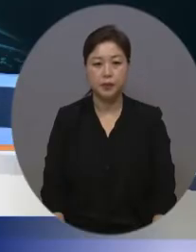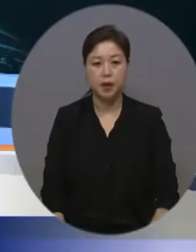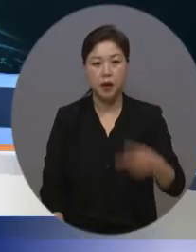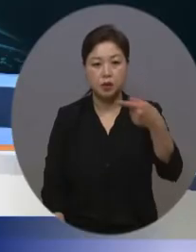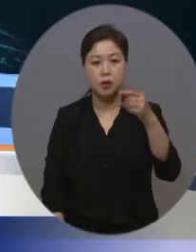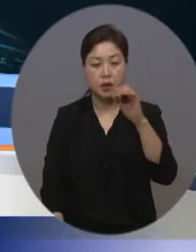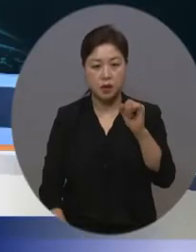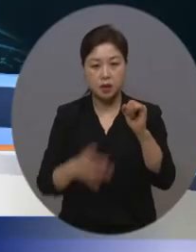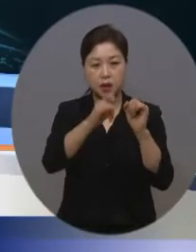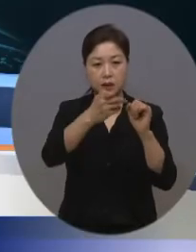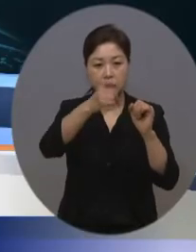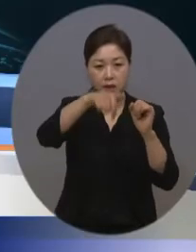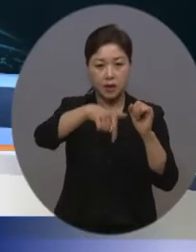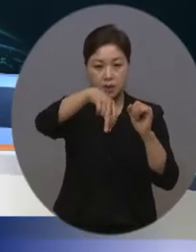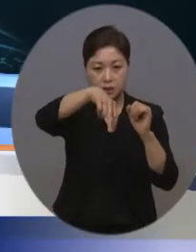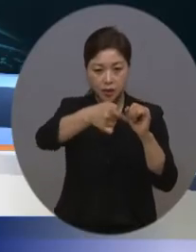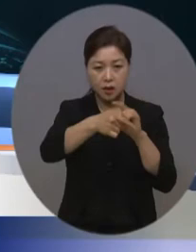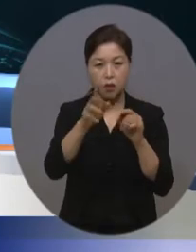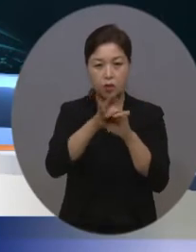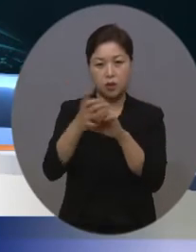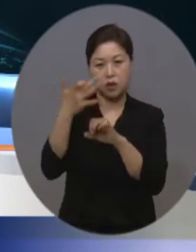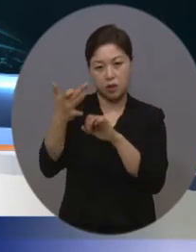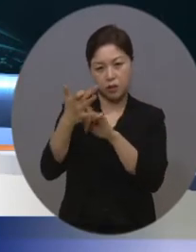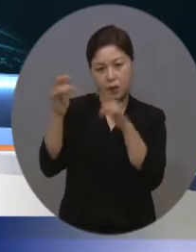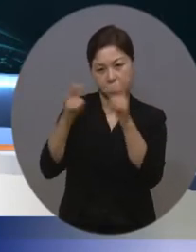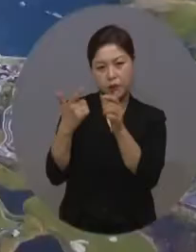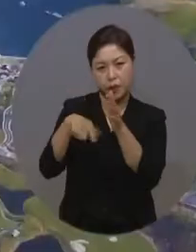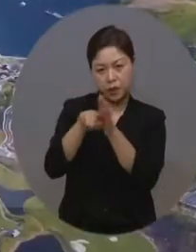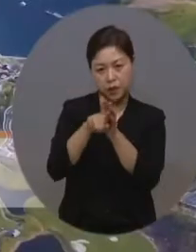GS칼텍스가 코로나19 극복을 위한 지원에 앞장섰습니다.